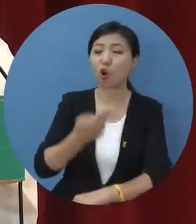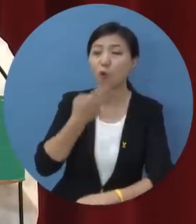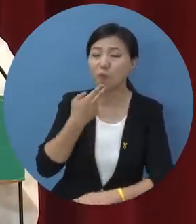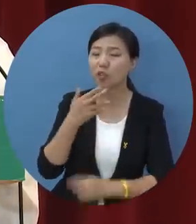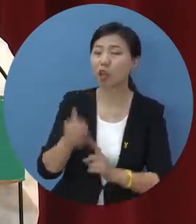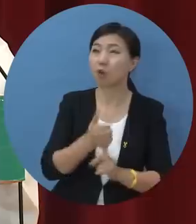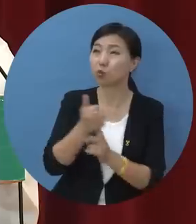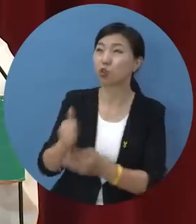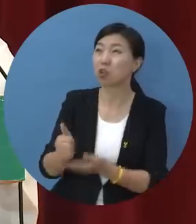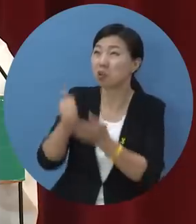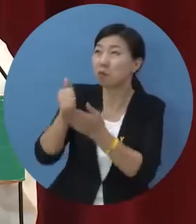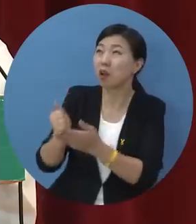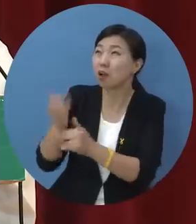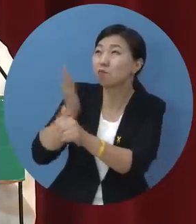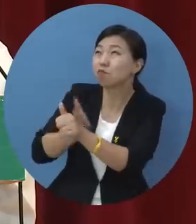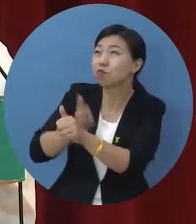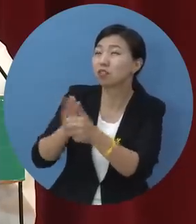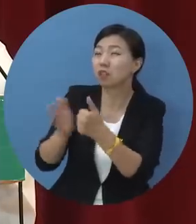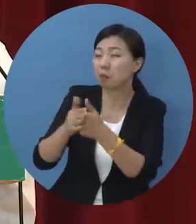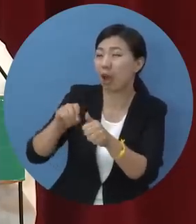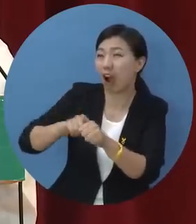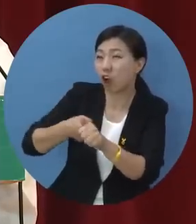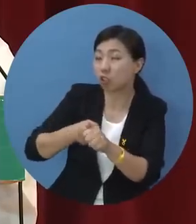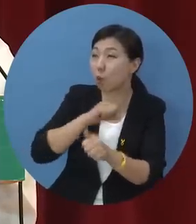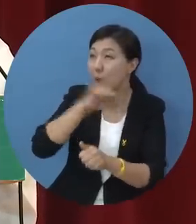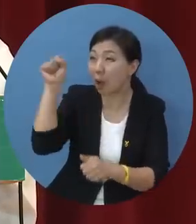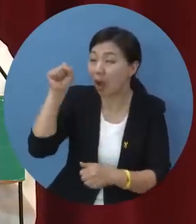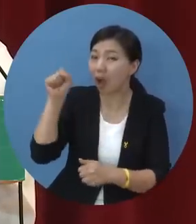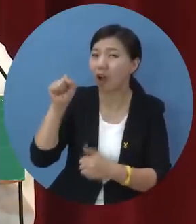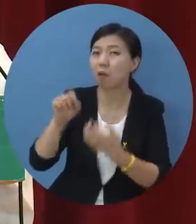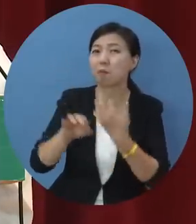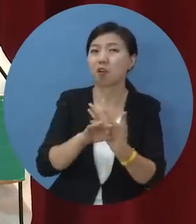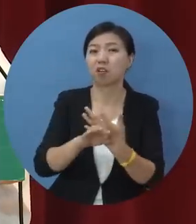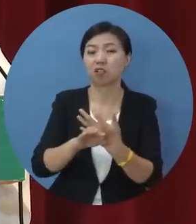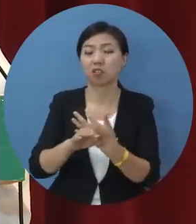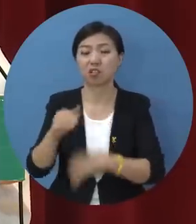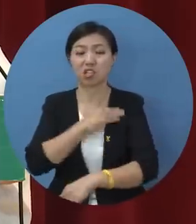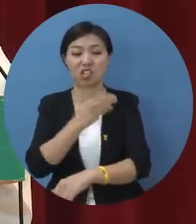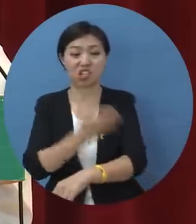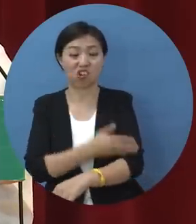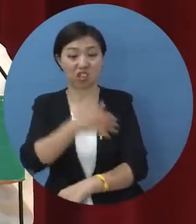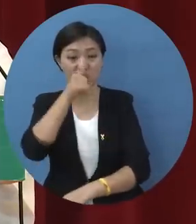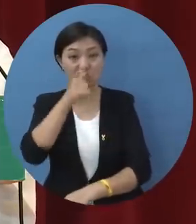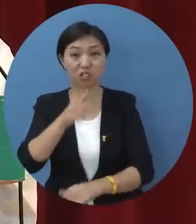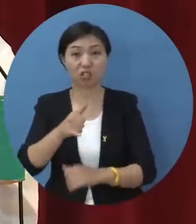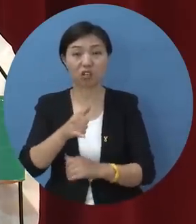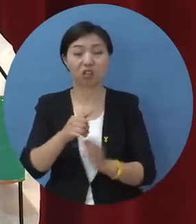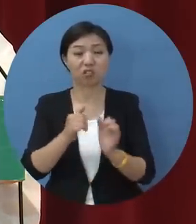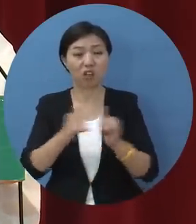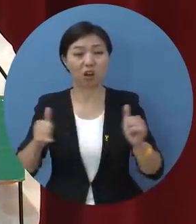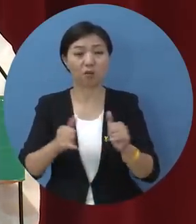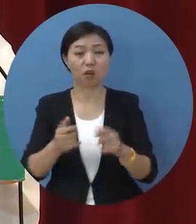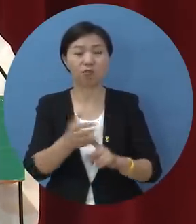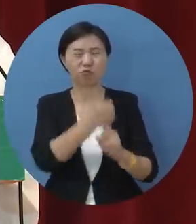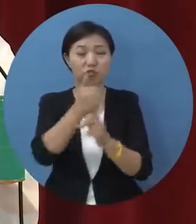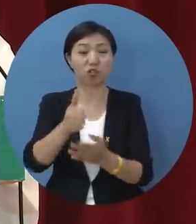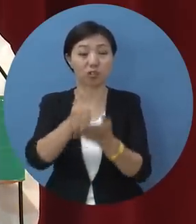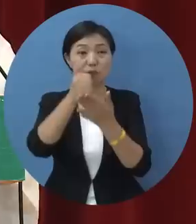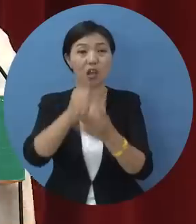실력이 없는데 부처님한테 백서가 억지로 들어가면 그러면 실력 있는 사람을 하나 부처님 끄집어내야